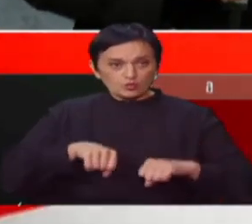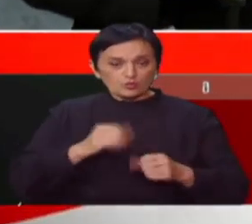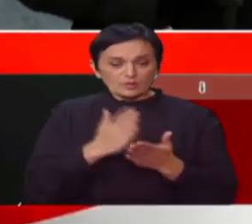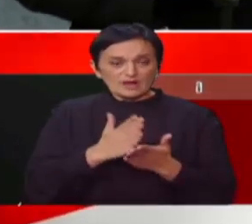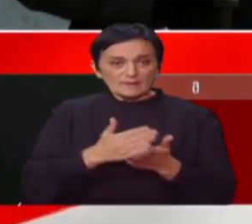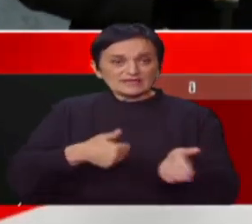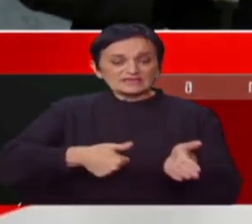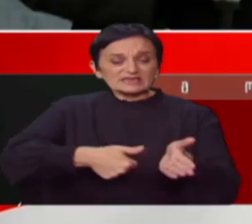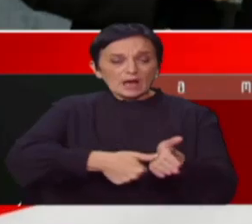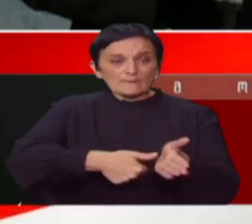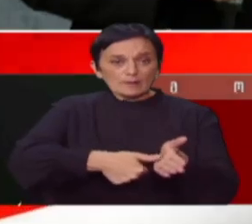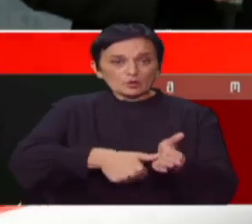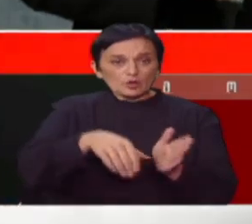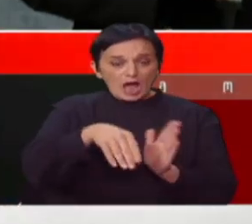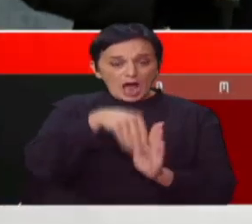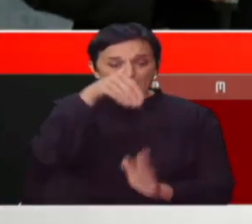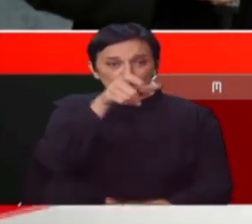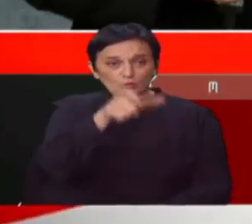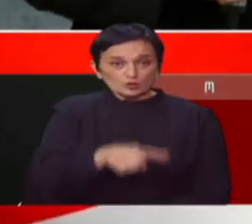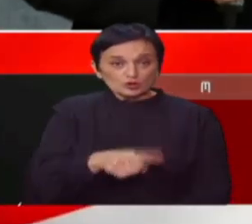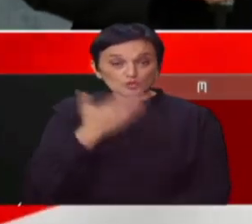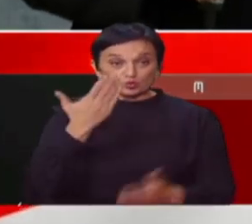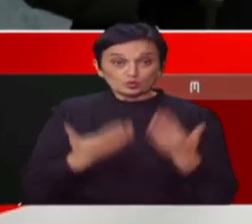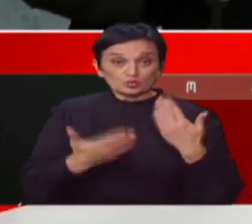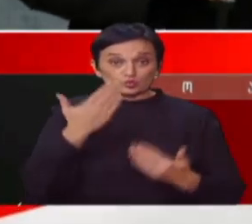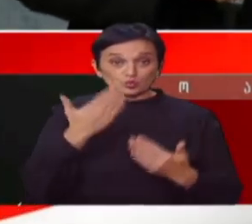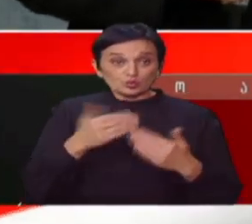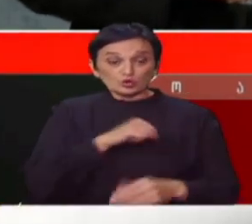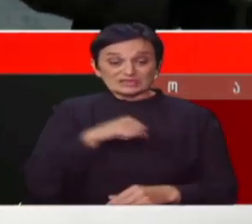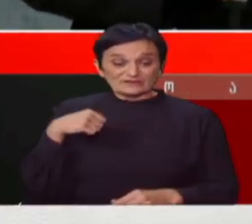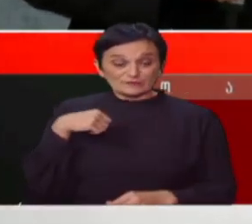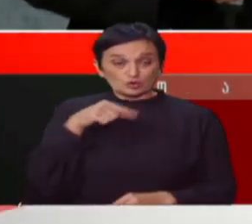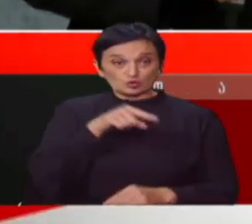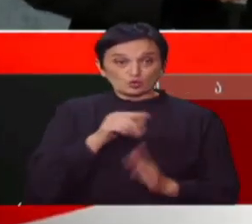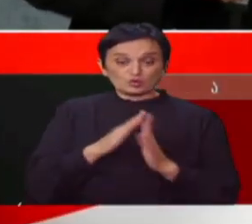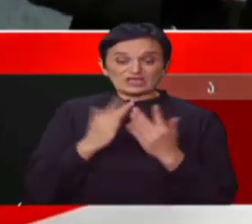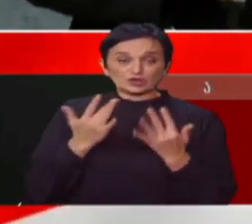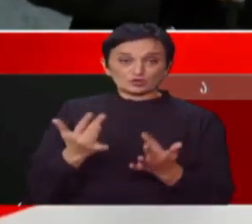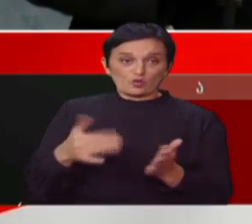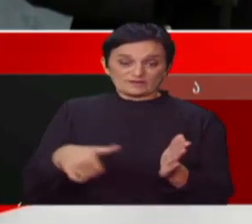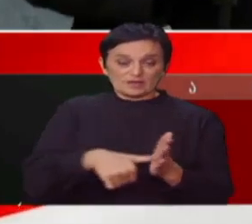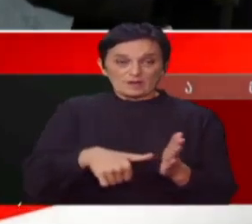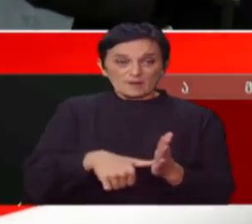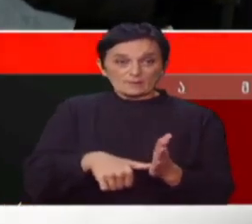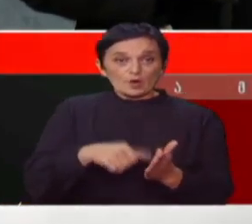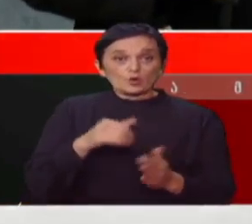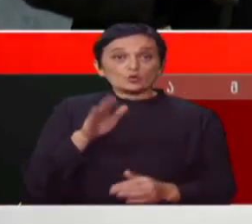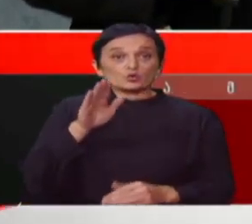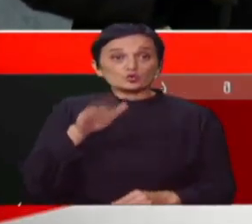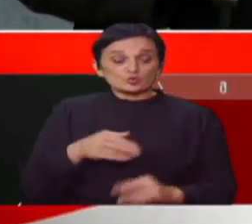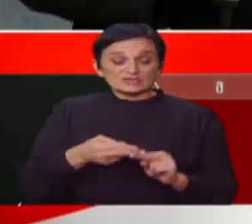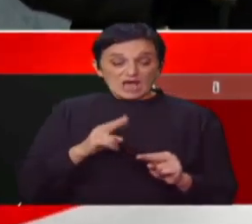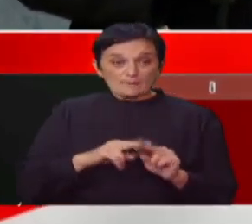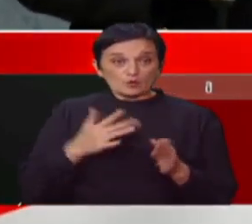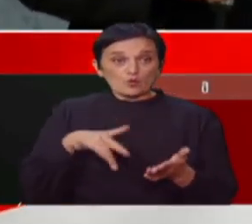დაეხმაროს ამომრჩევალს იმ შემთხვევაში თუ თავად ითხოვს ის დახმარებას. Თუმცა ამ